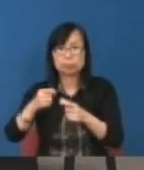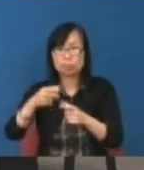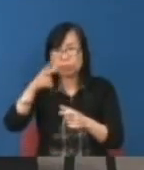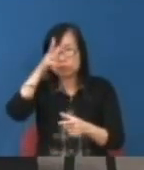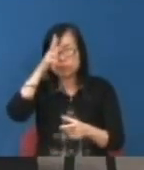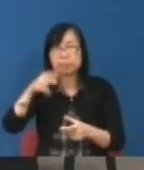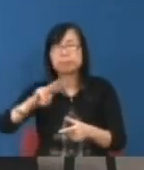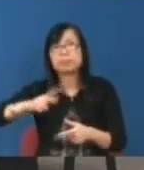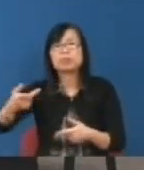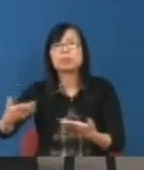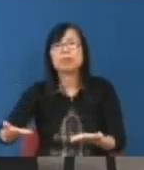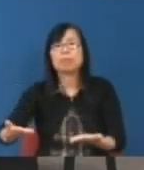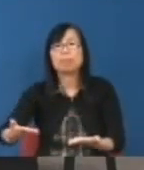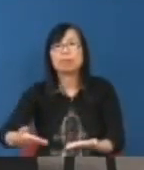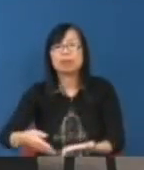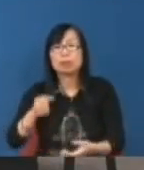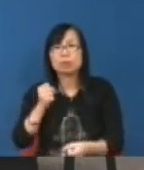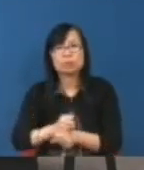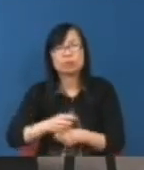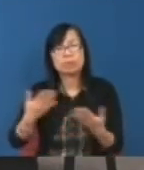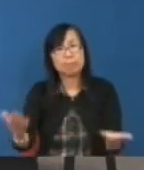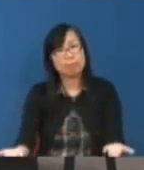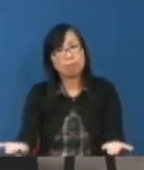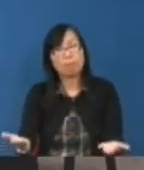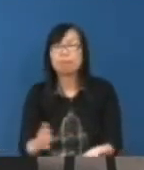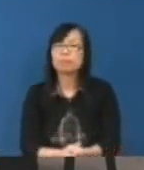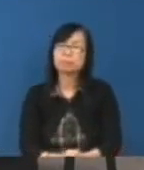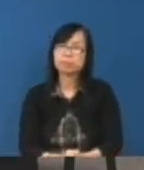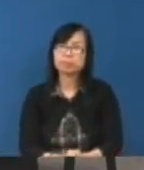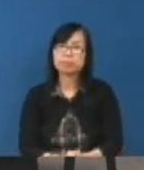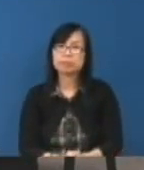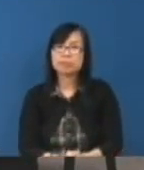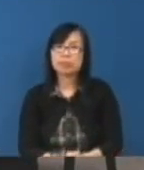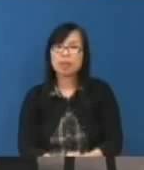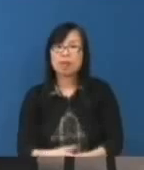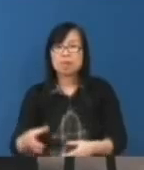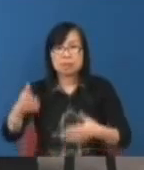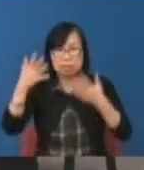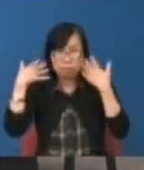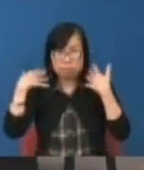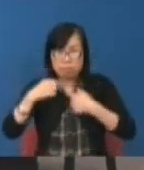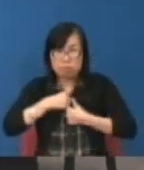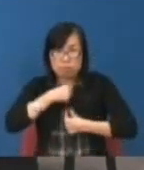而家咁樣啦，佢任內做過咩咧？任內做過領匯上市啦，